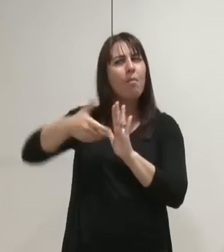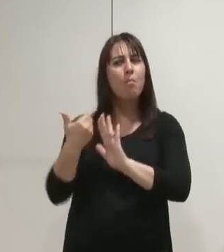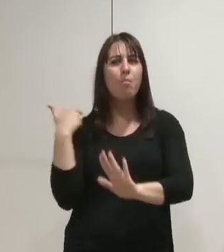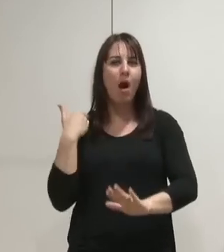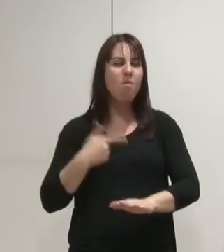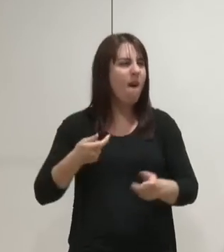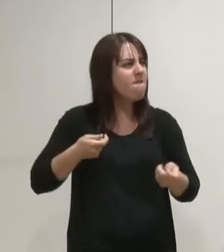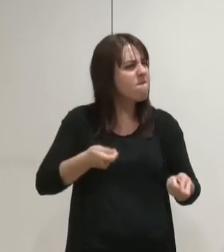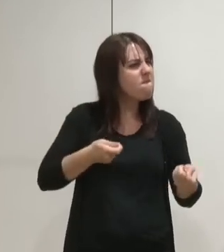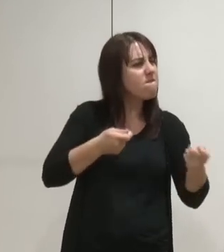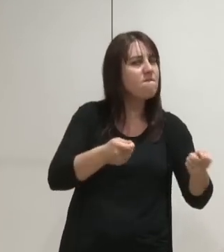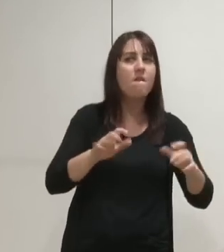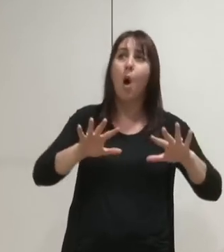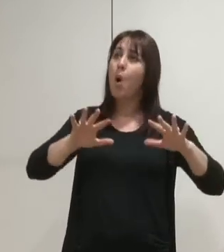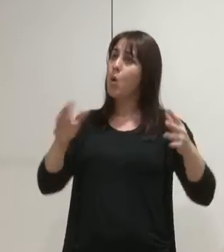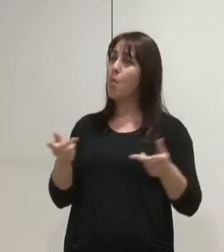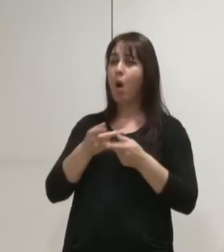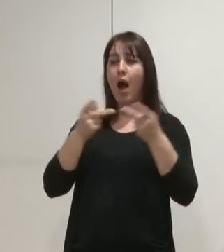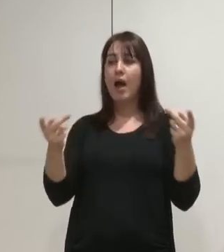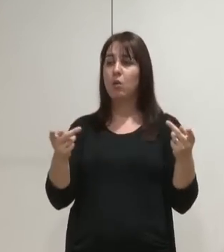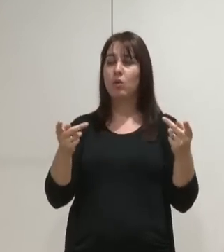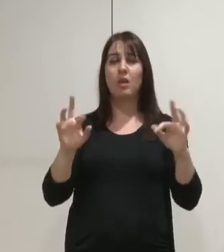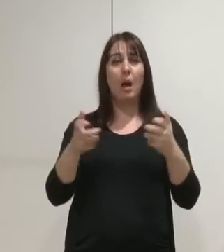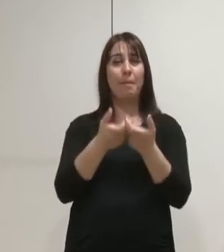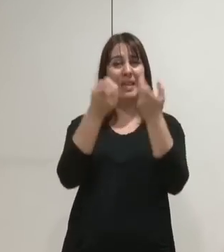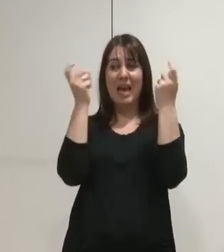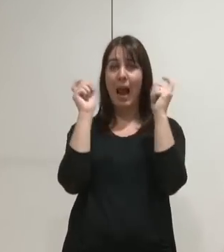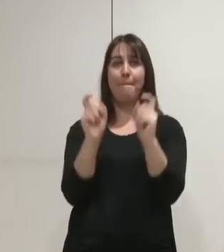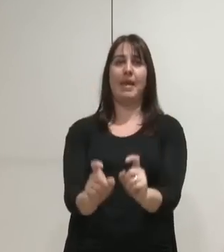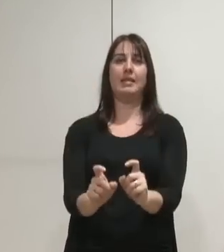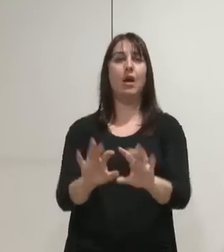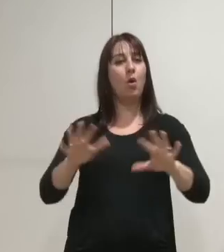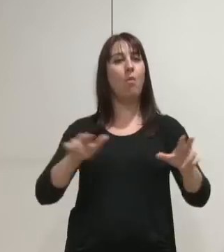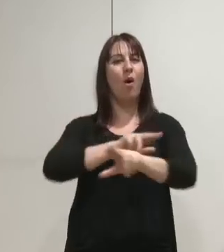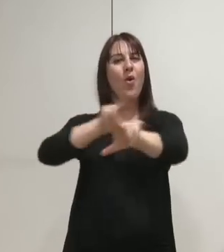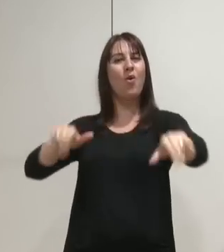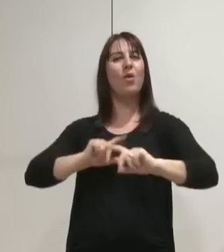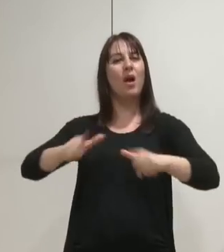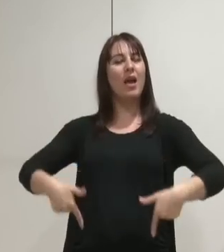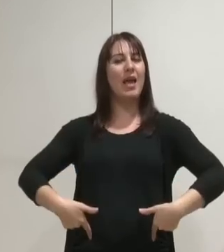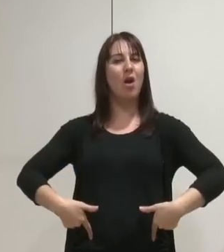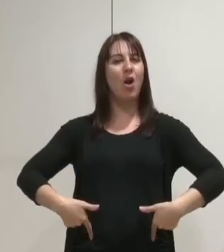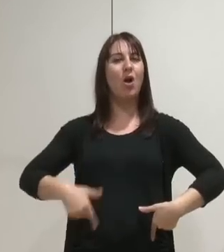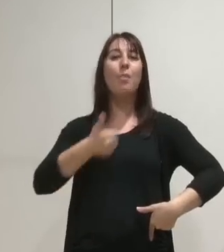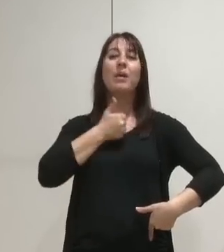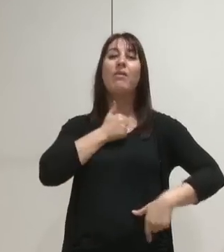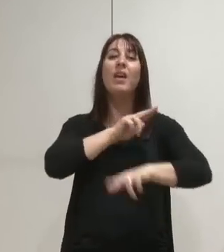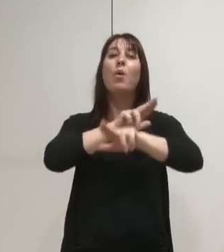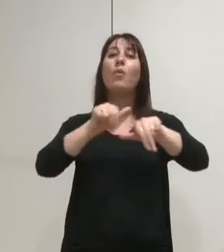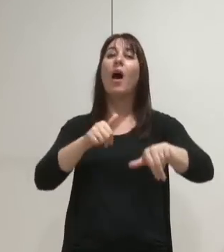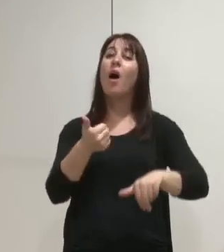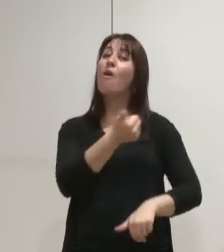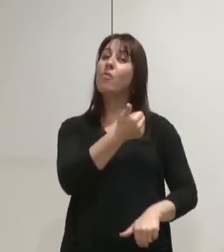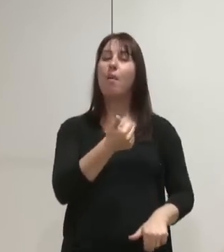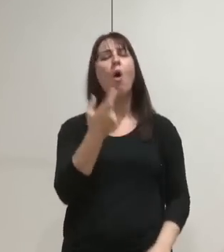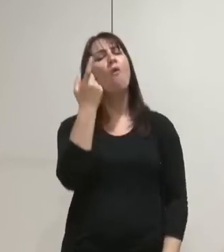pourriezec votre annonce de négocier à la baisse le le conventionnement avec les écoles privées sous contrat quoi m'aveit dit